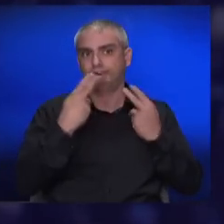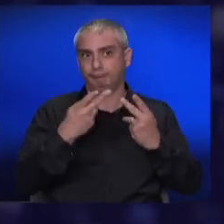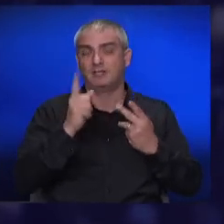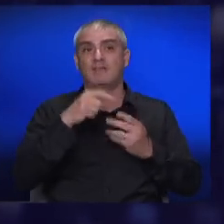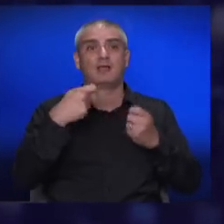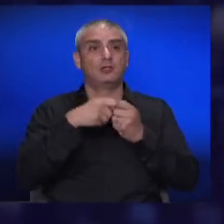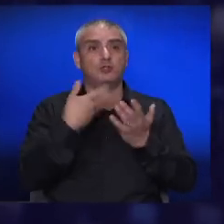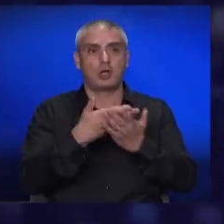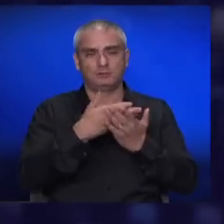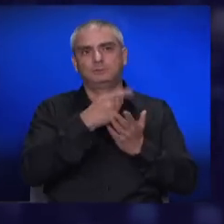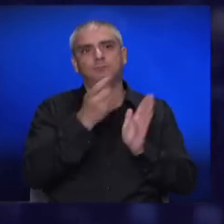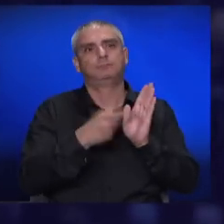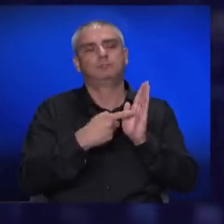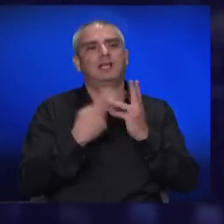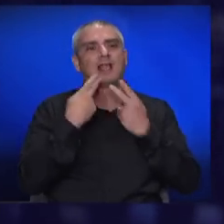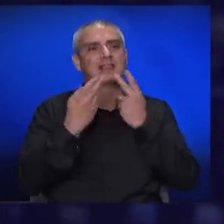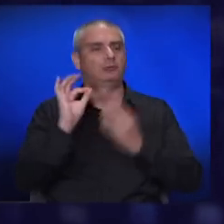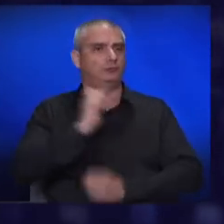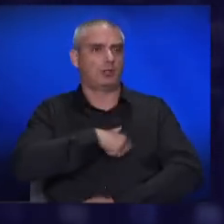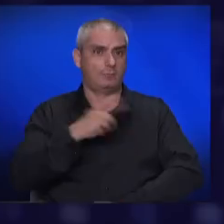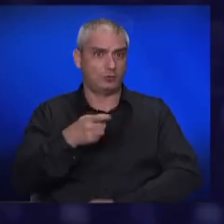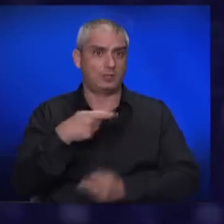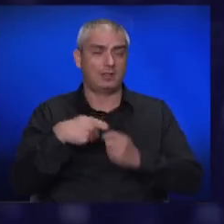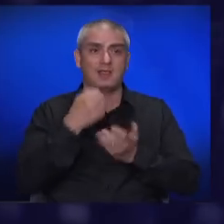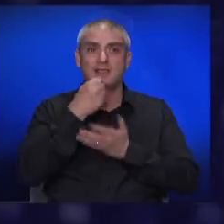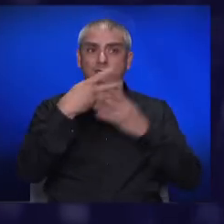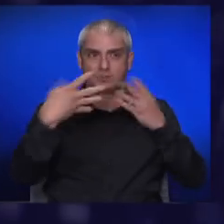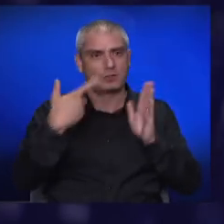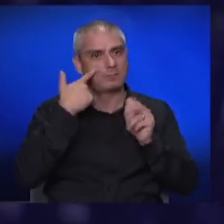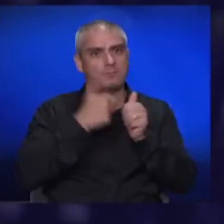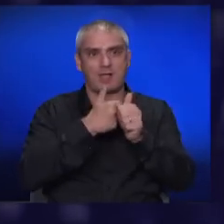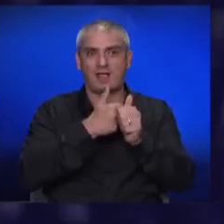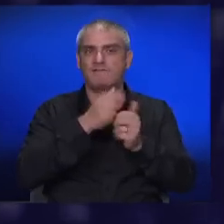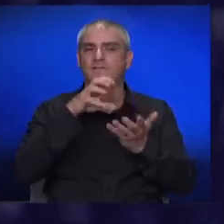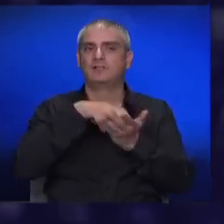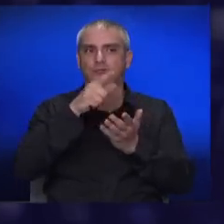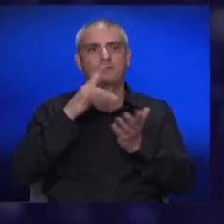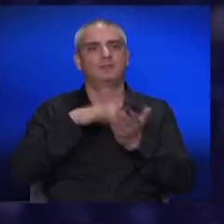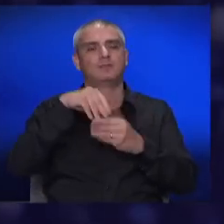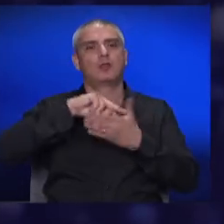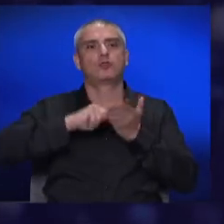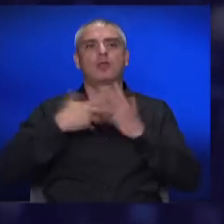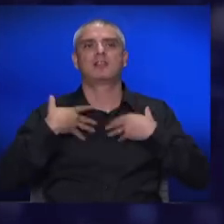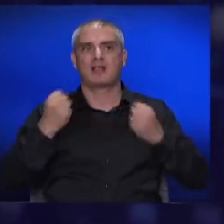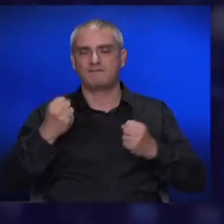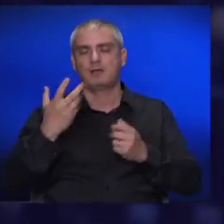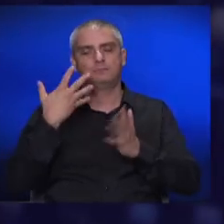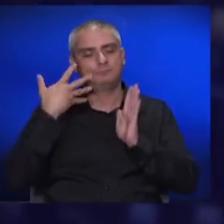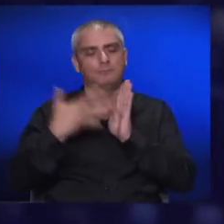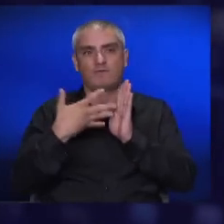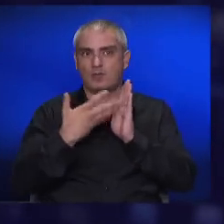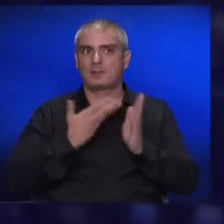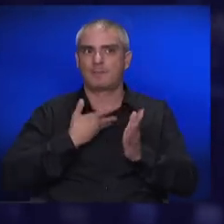ידרוש התייחסות הרשות. נושא תקצוב הגדרות נמצא במעקב. דליית אל כרמל נמצאת בתוכנית הבראה, במסגרתה מבוקרת הרשות ומקבלת ממשרד הפנים